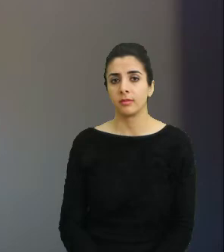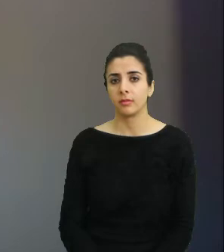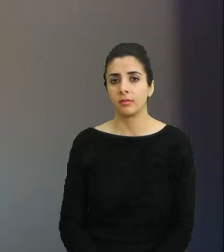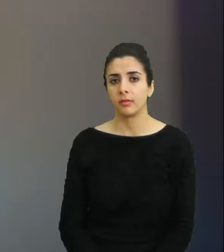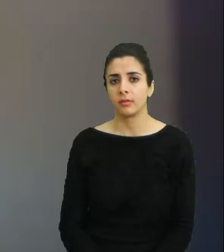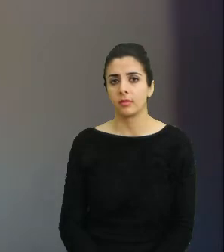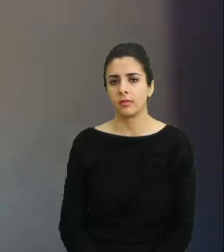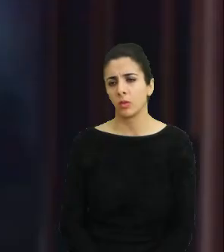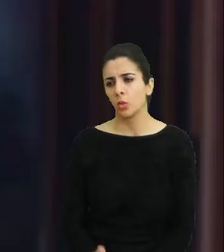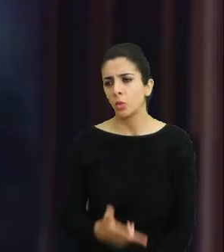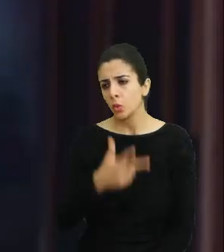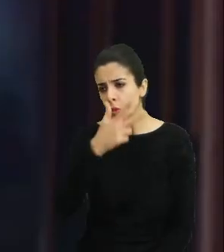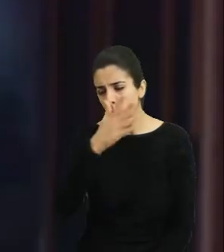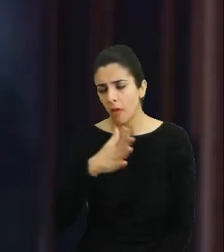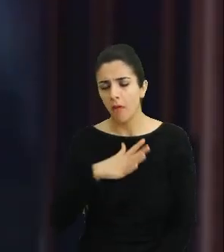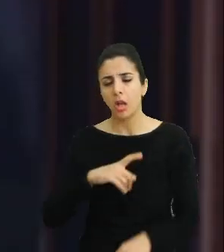Üzgünsün, gerginsin.